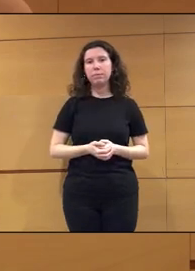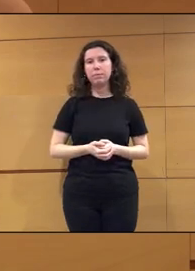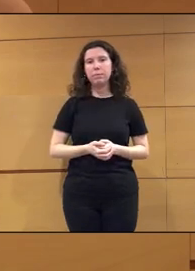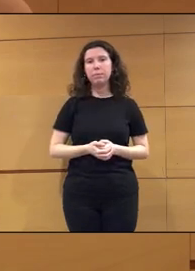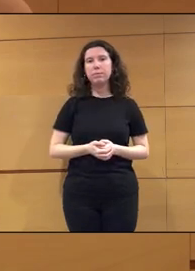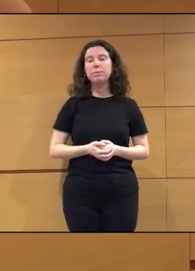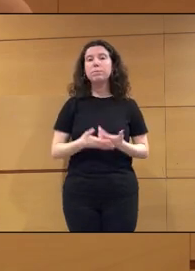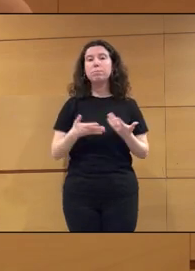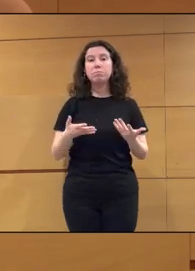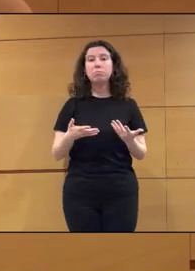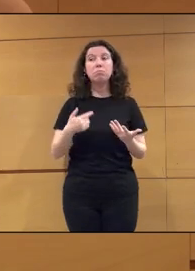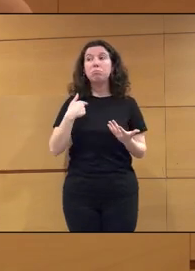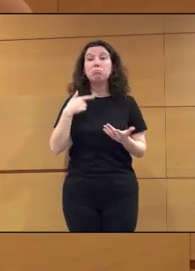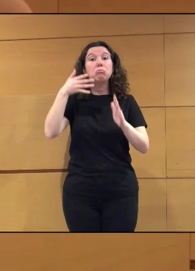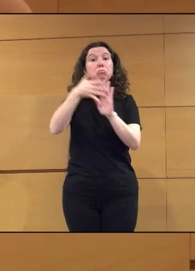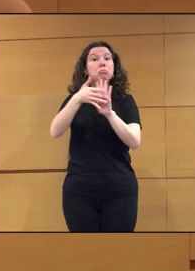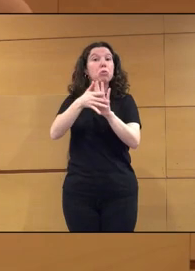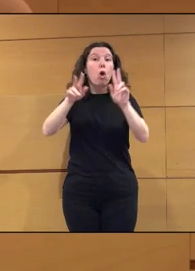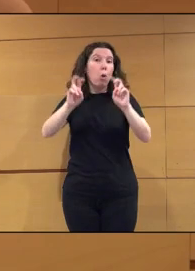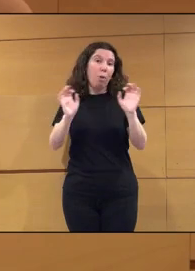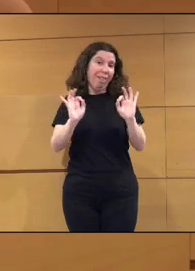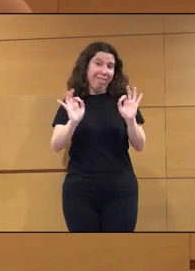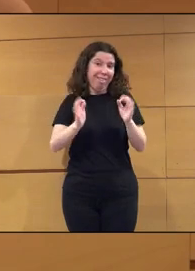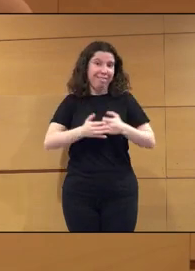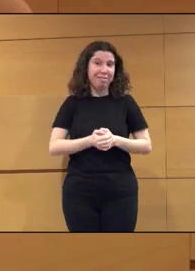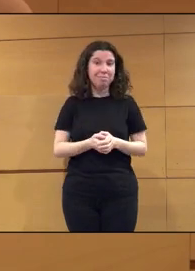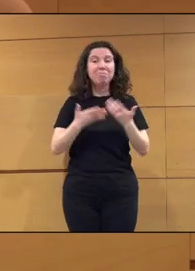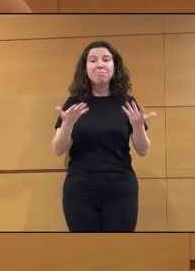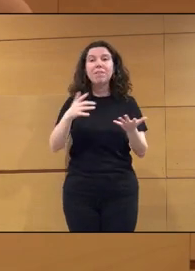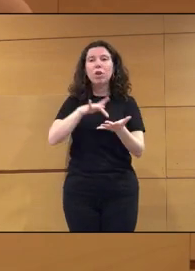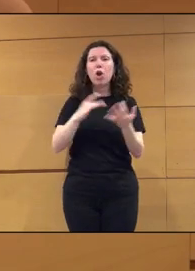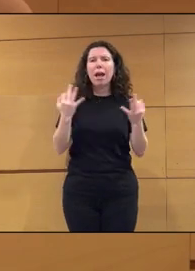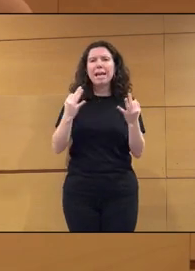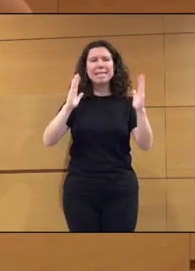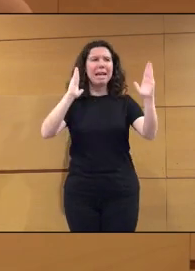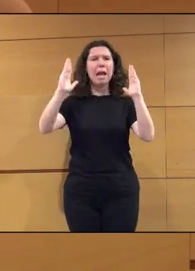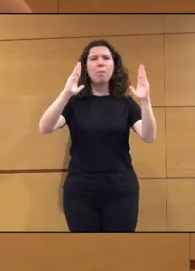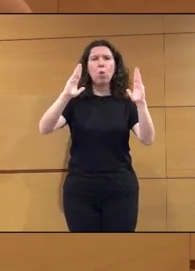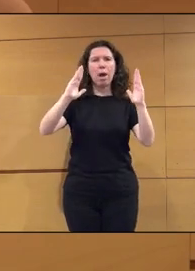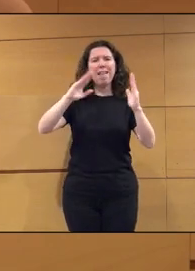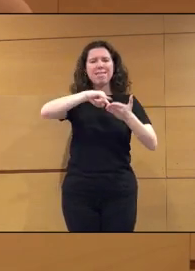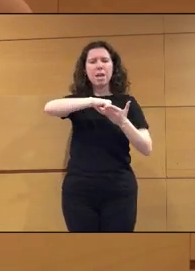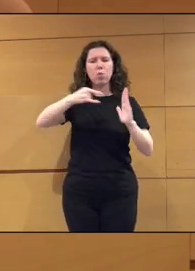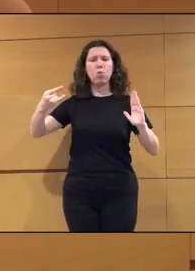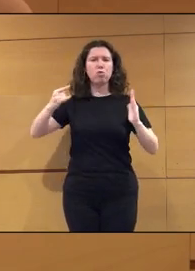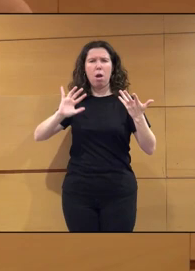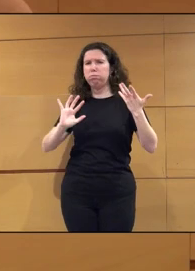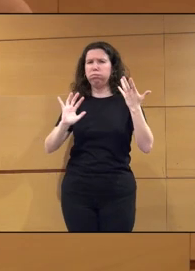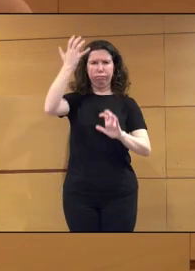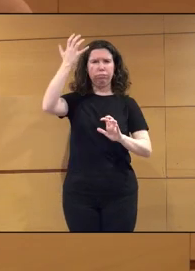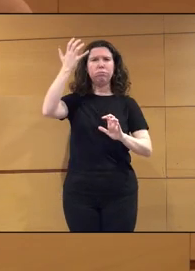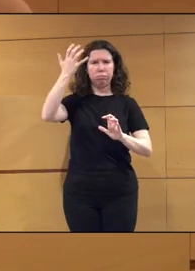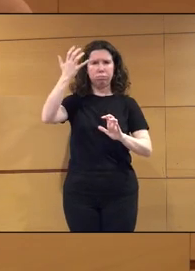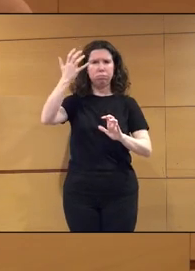No us faré cap descobriment, si us dic que vivim immersos doncs, en una revolució tecnològica brutal, no? Que ho està canviant, que ho